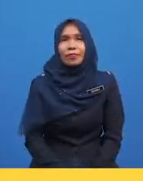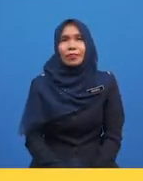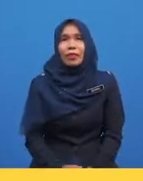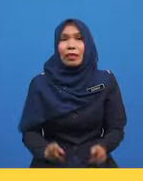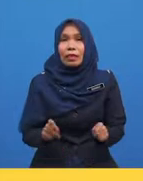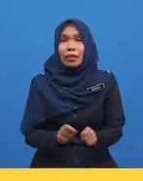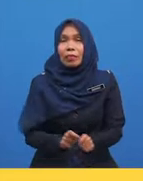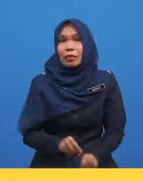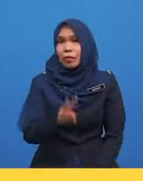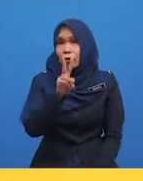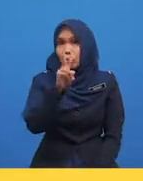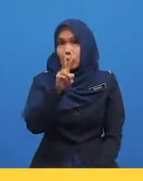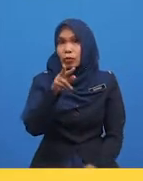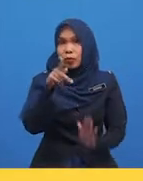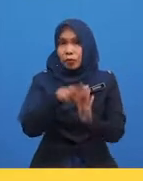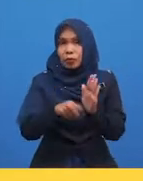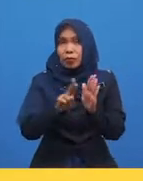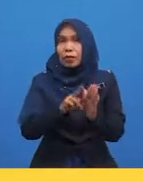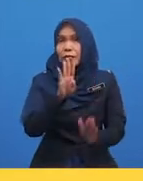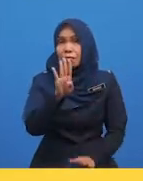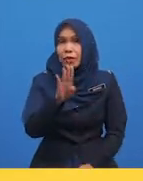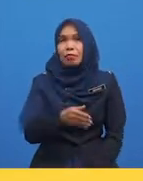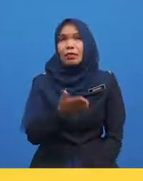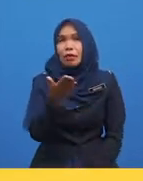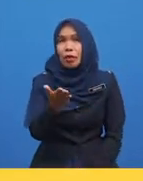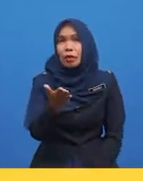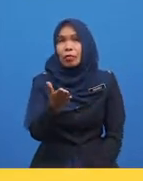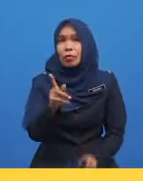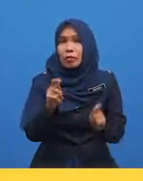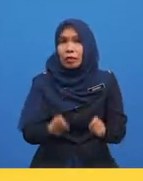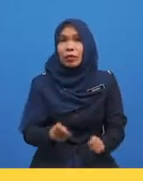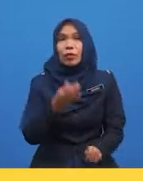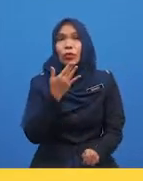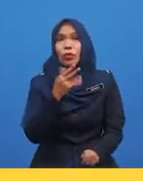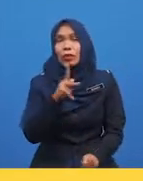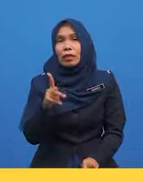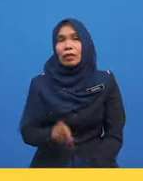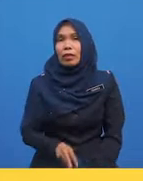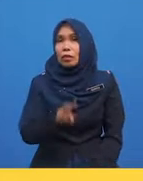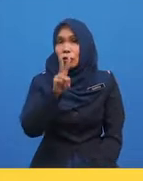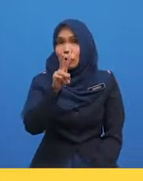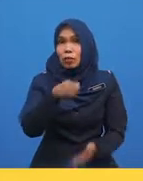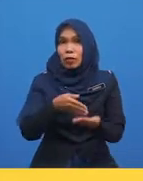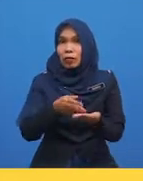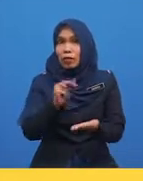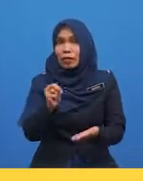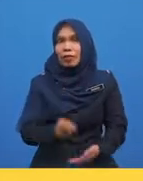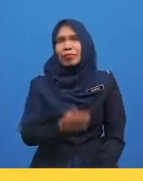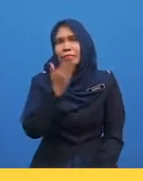Tetapi bagi 2/4, kamu kena warnakan 2